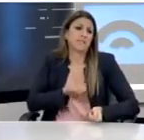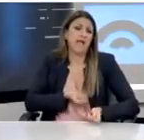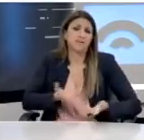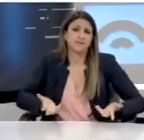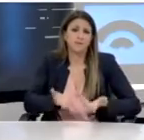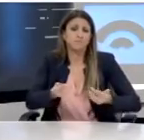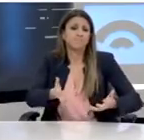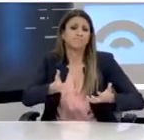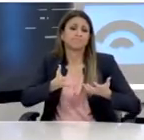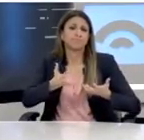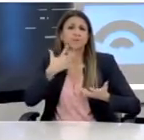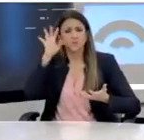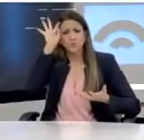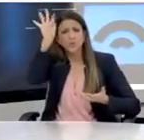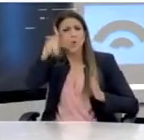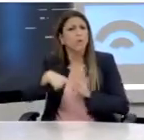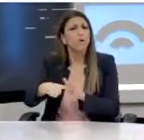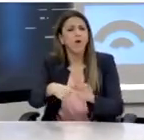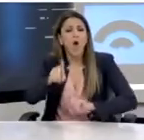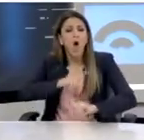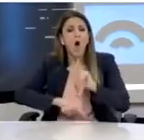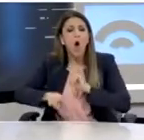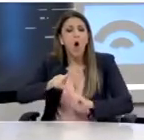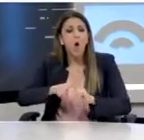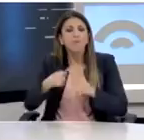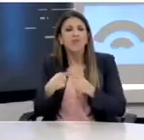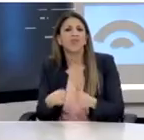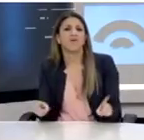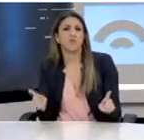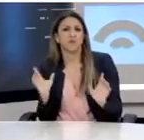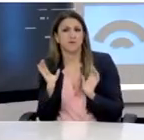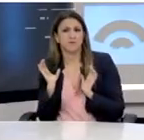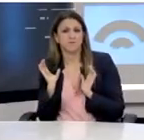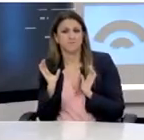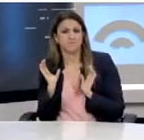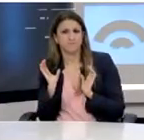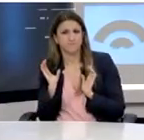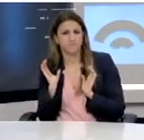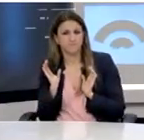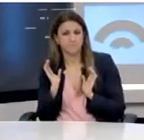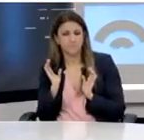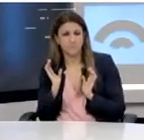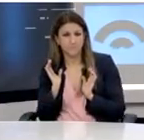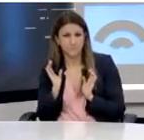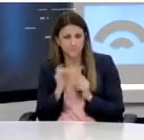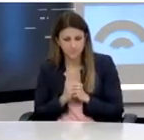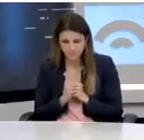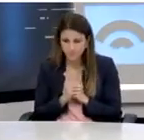στοχοποίησης και πάλι αυτών που έχουν διαφορετική άποψη στο Ελληνικό Κοινοβούλιο για ένα κρίσιμο εθνικό θέμα.